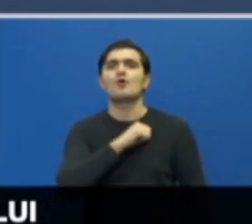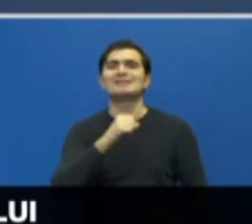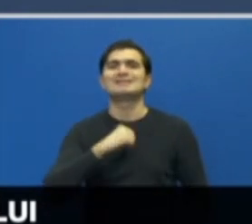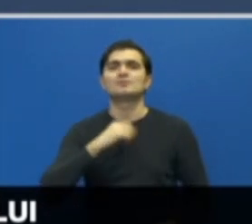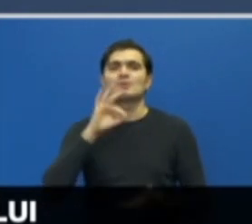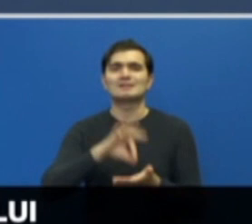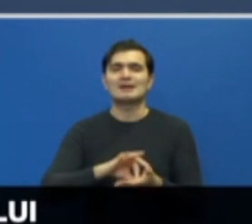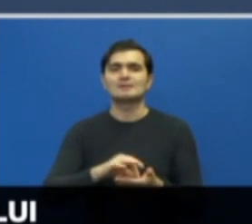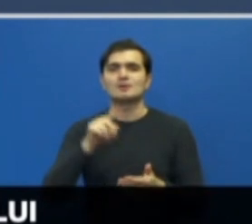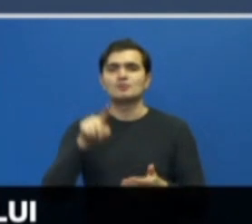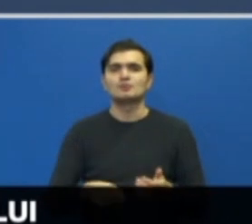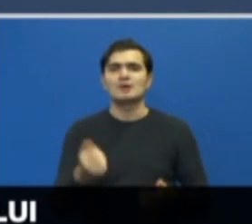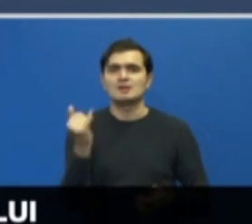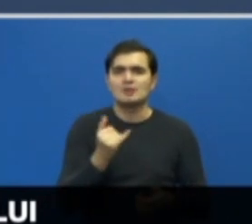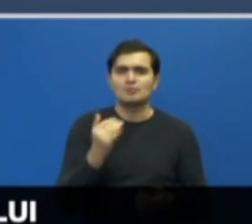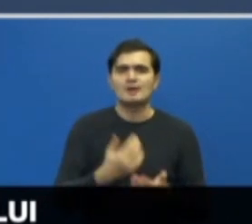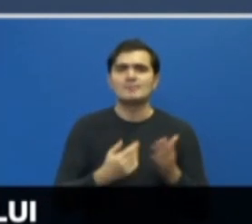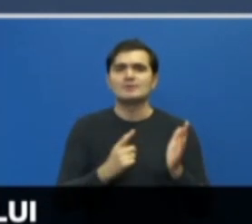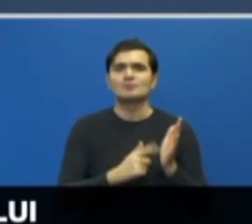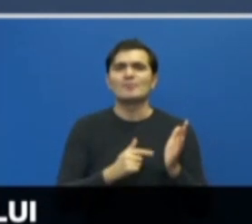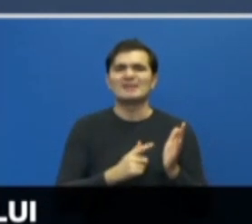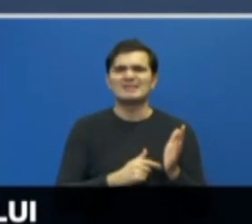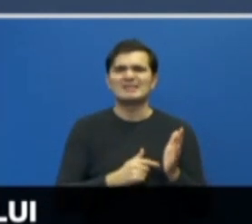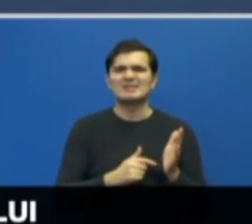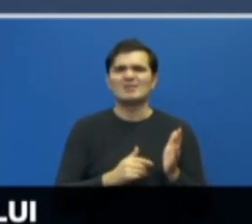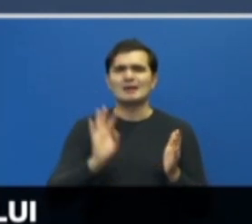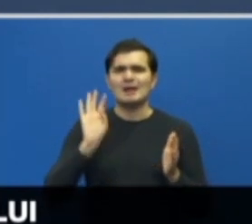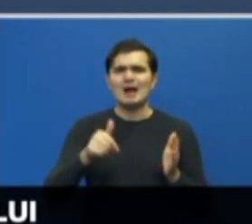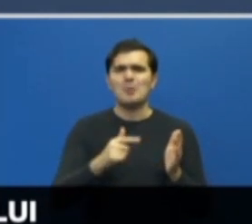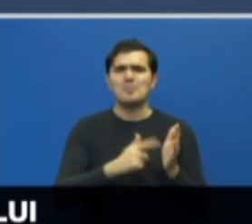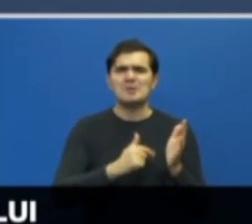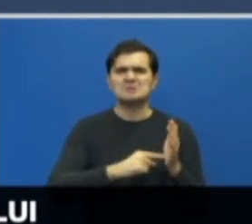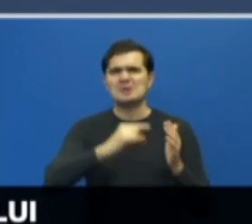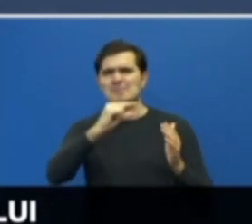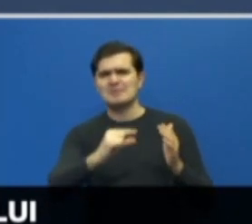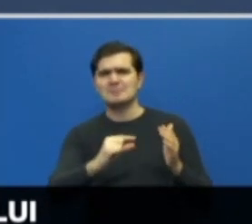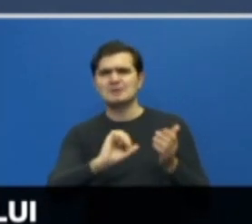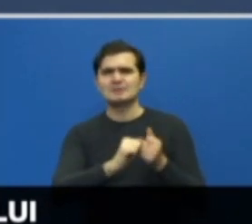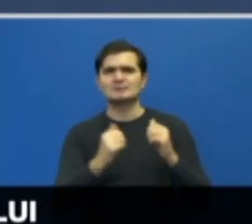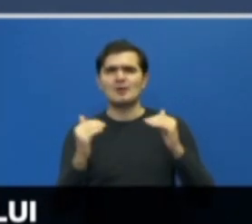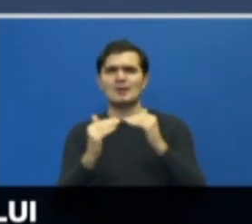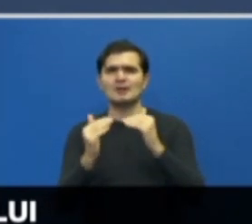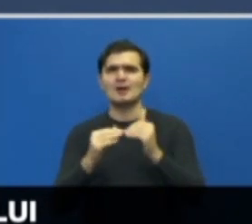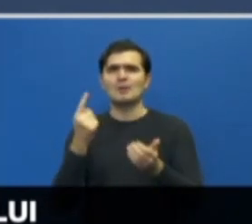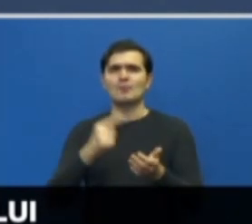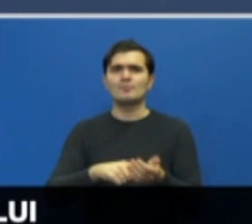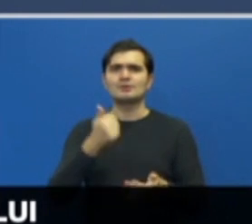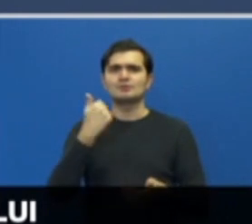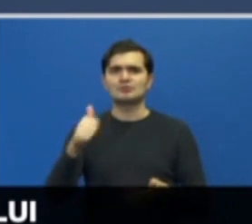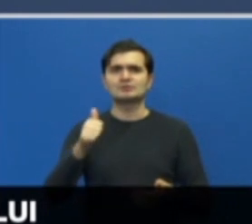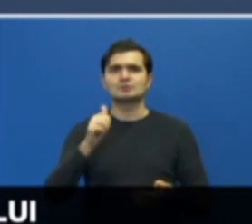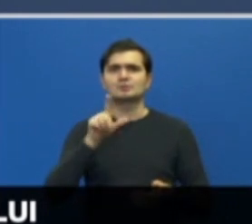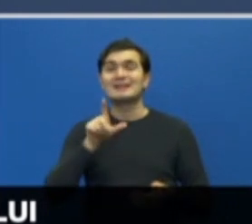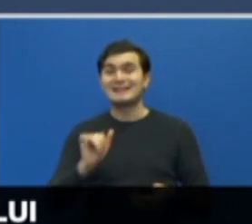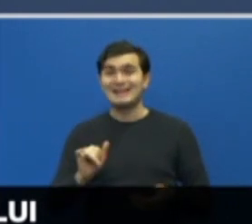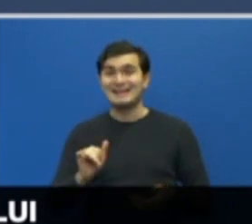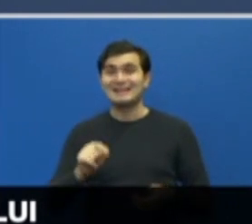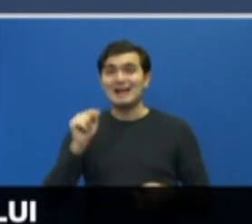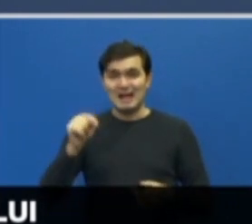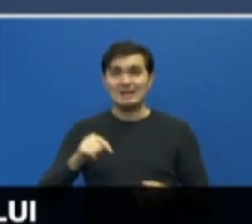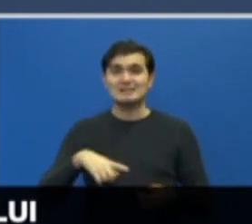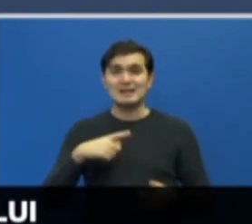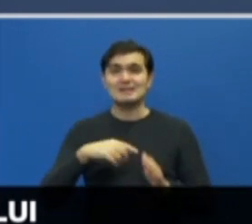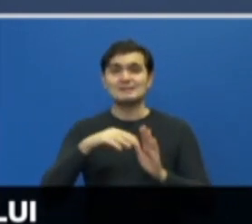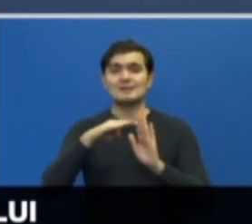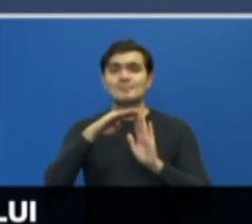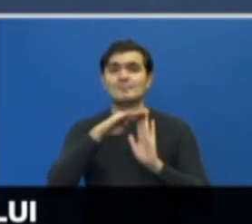ianuarie pensionarilor care au pensia mai mică sau egală cu 1600 de lei. Asta a fost parte din programul, din